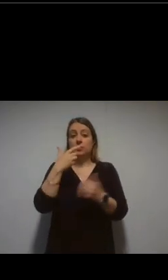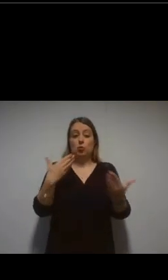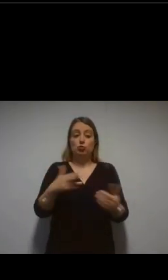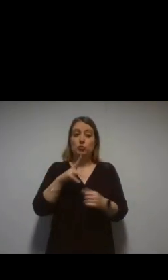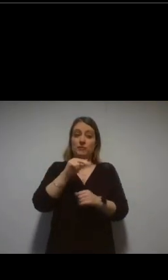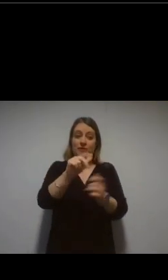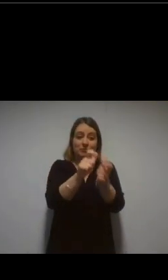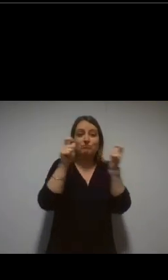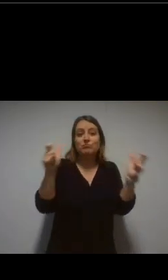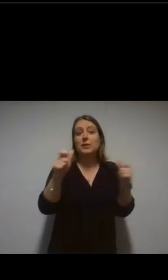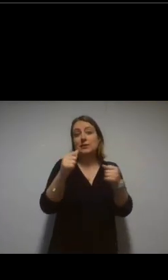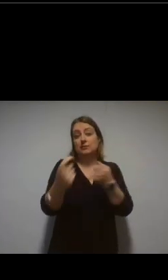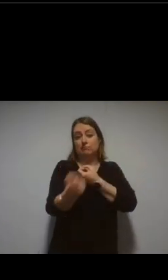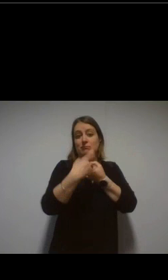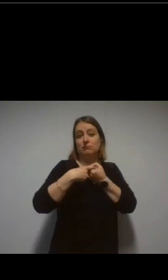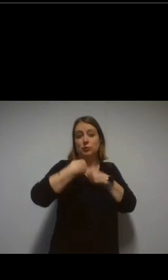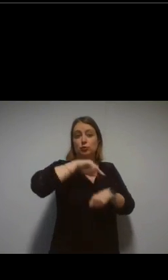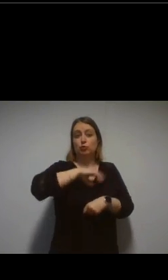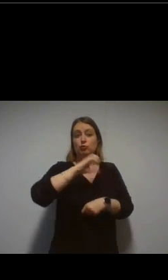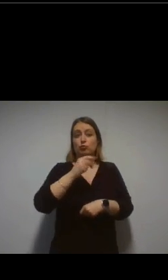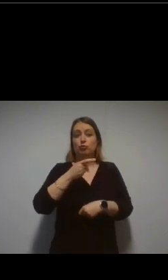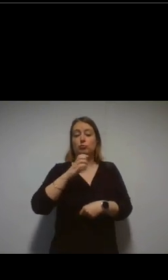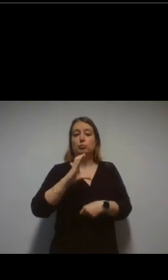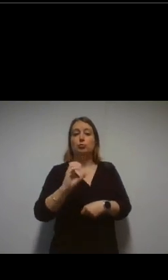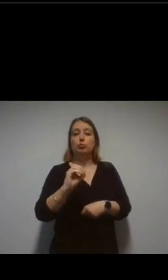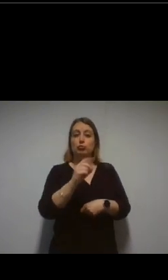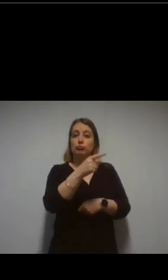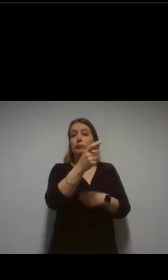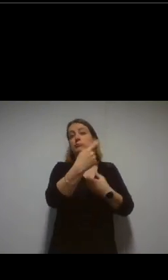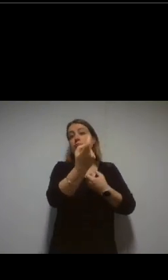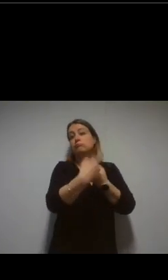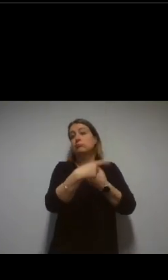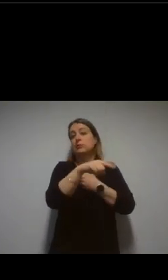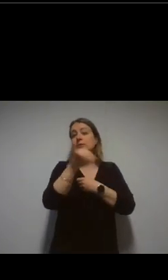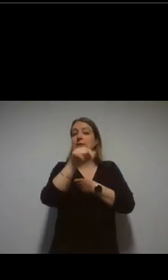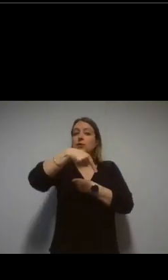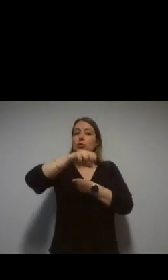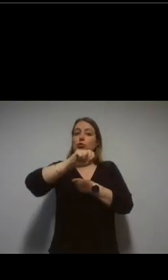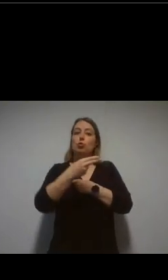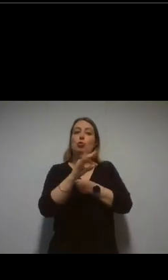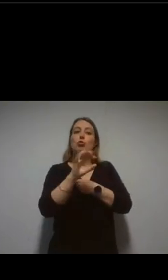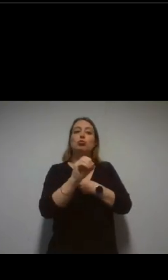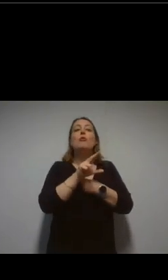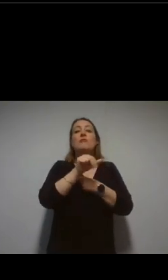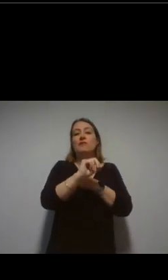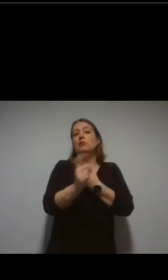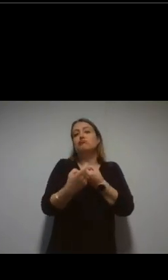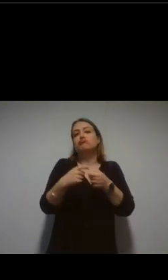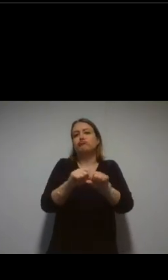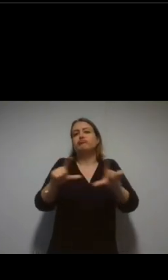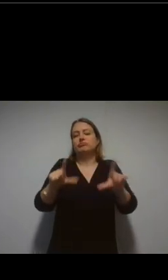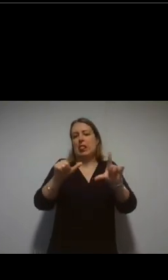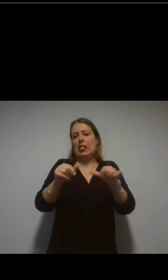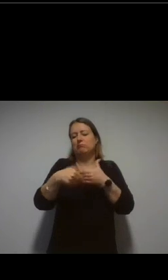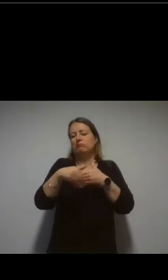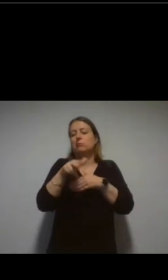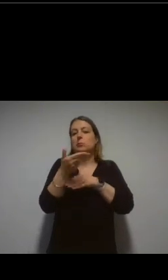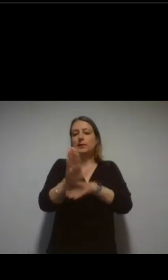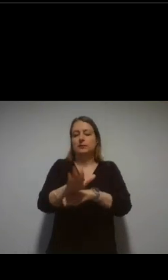adhérentes, donc qui s'appelle Conto et qui, pareil, nous rejoindra dans quelques minutes pour se présenter.